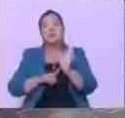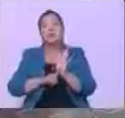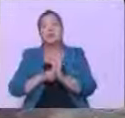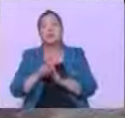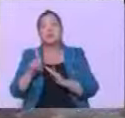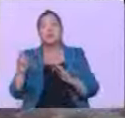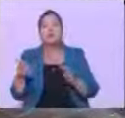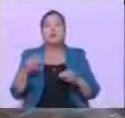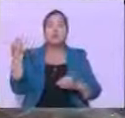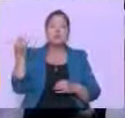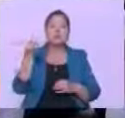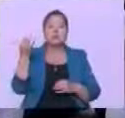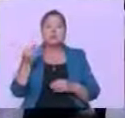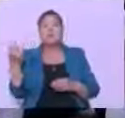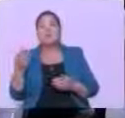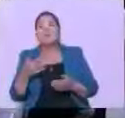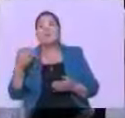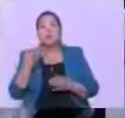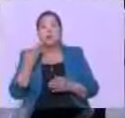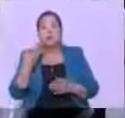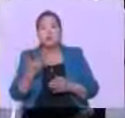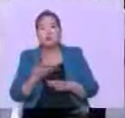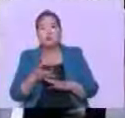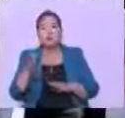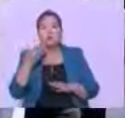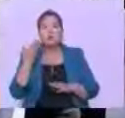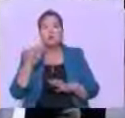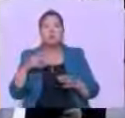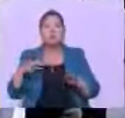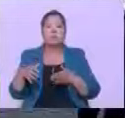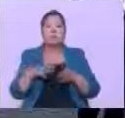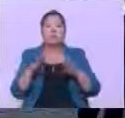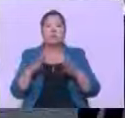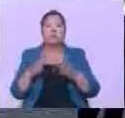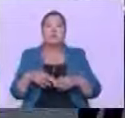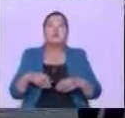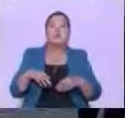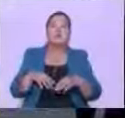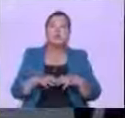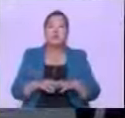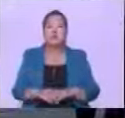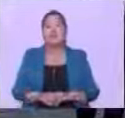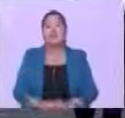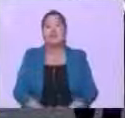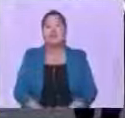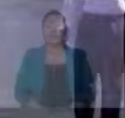неизведанный, интересный, одновременно нелегкий путь к познанию, новым свершениям и формированию активной жизненной позиции.